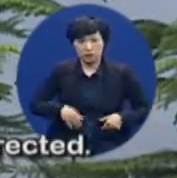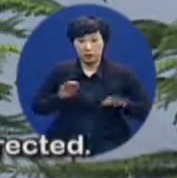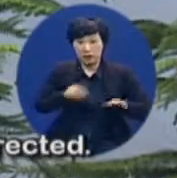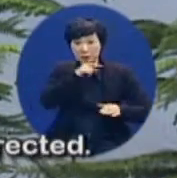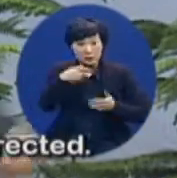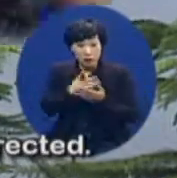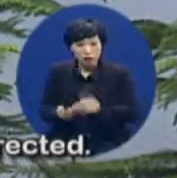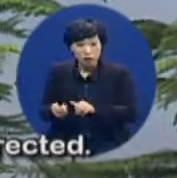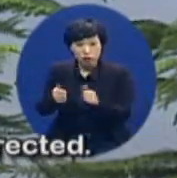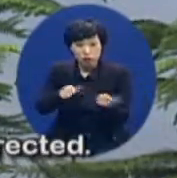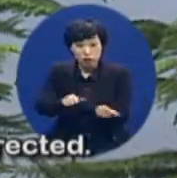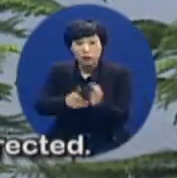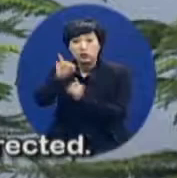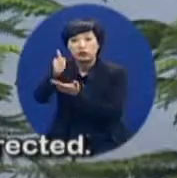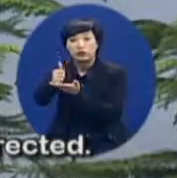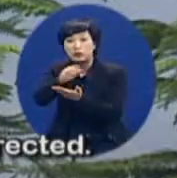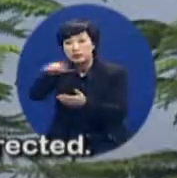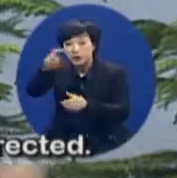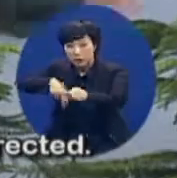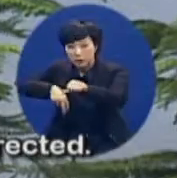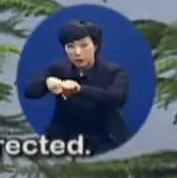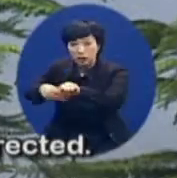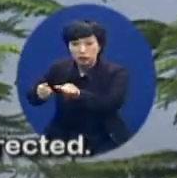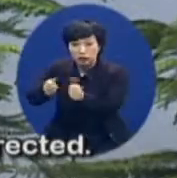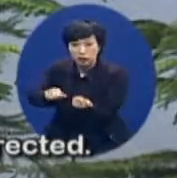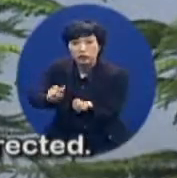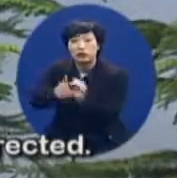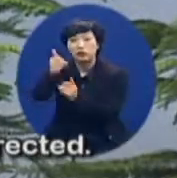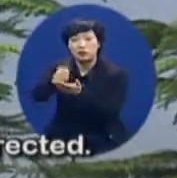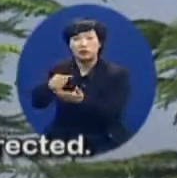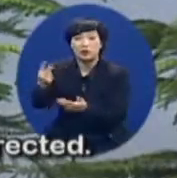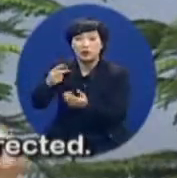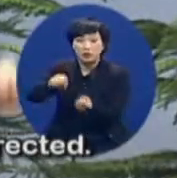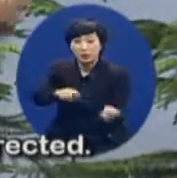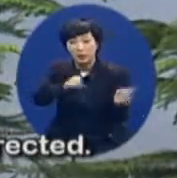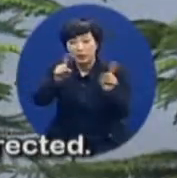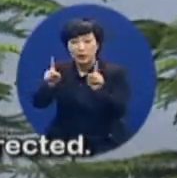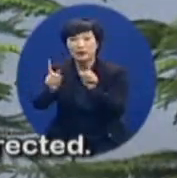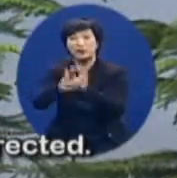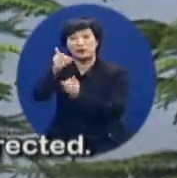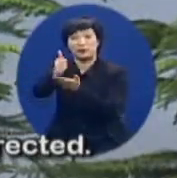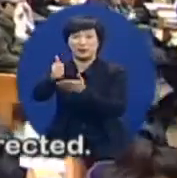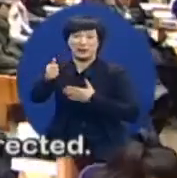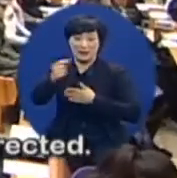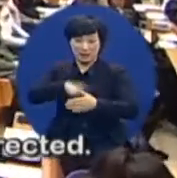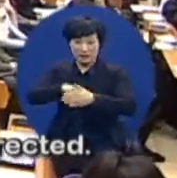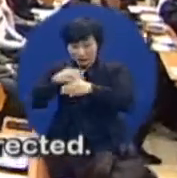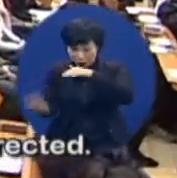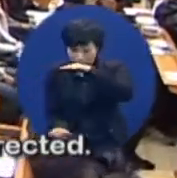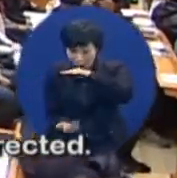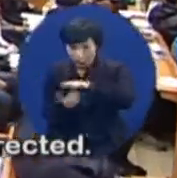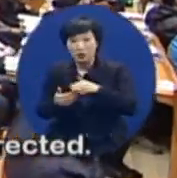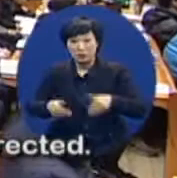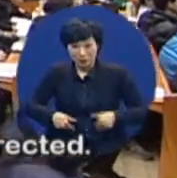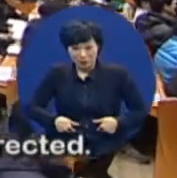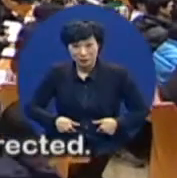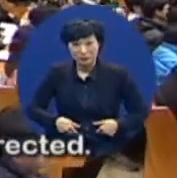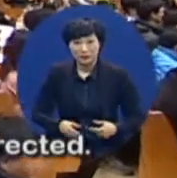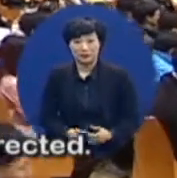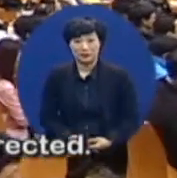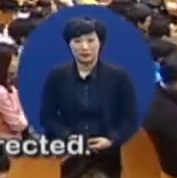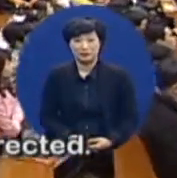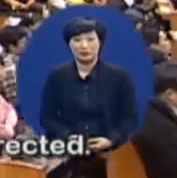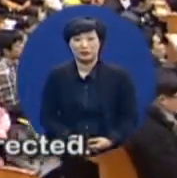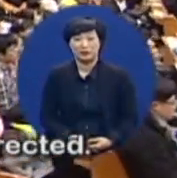예수로 십자가를 지신 예수로 부활하신 예수로 내 안에 이루어져야 한다 아멘